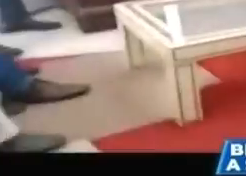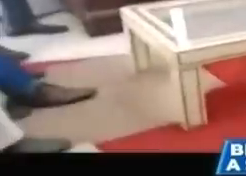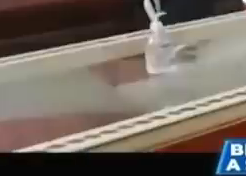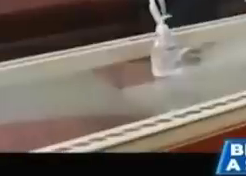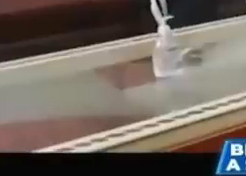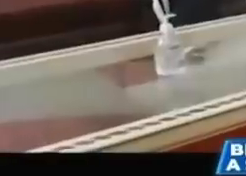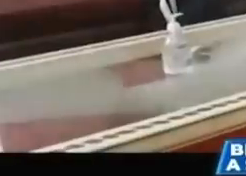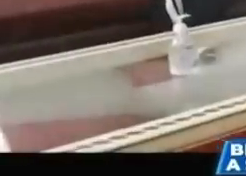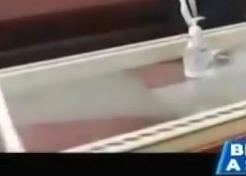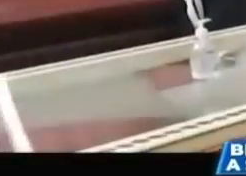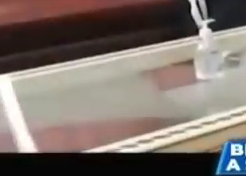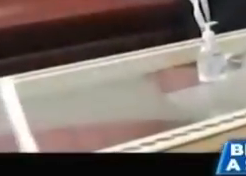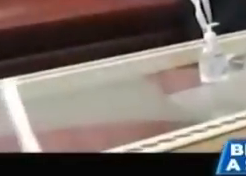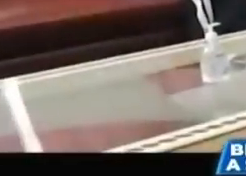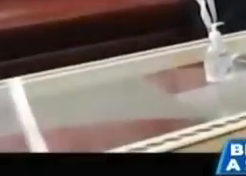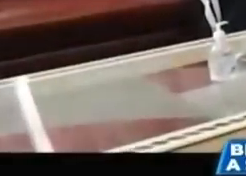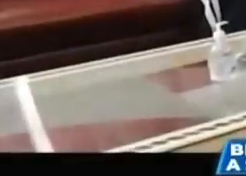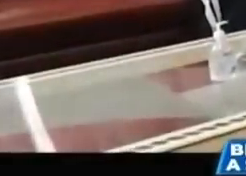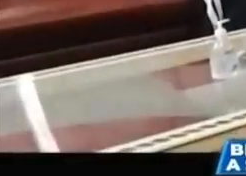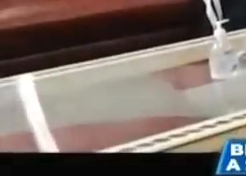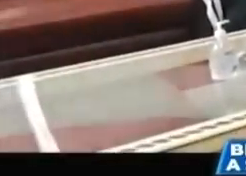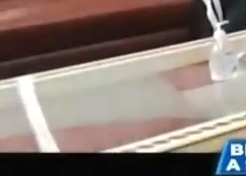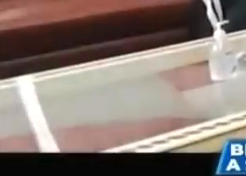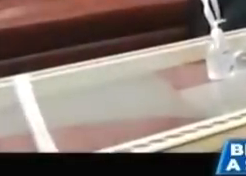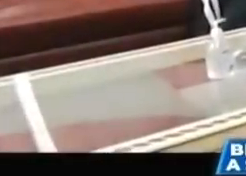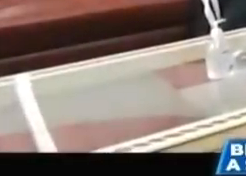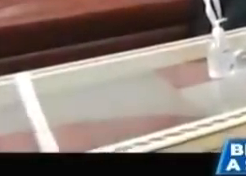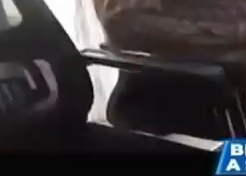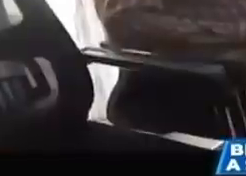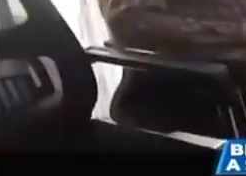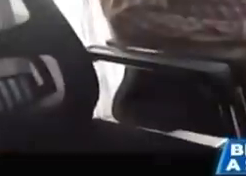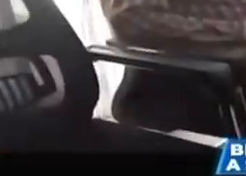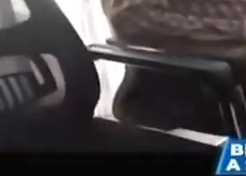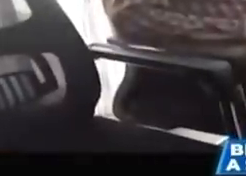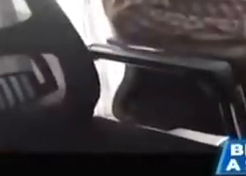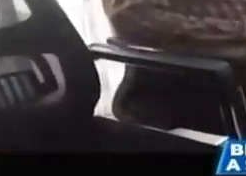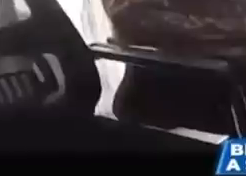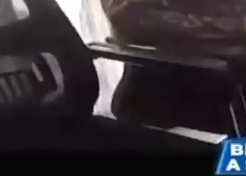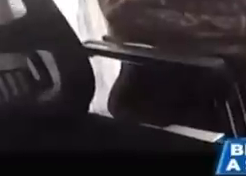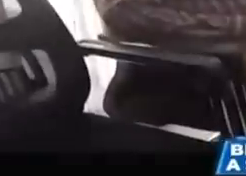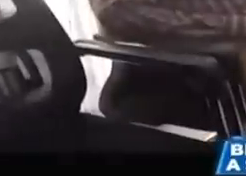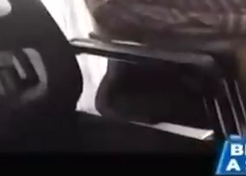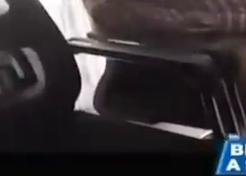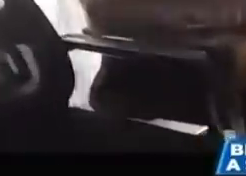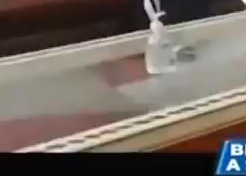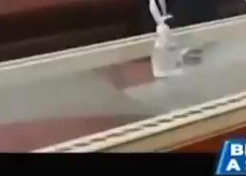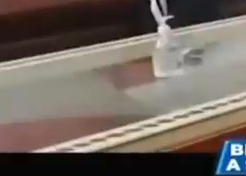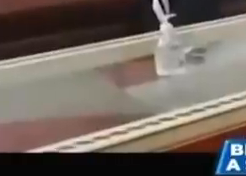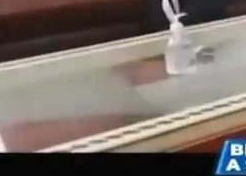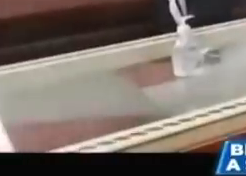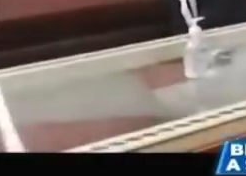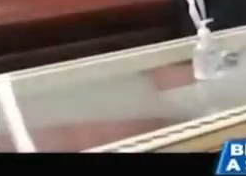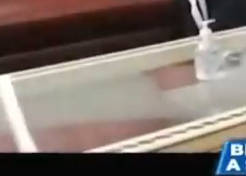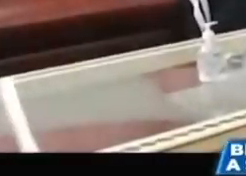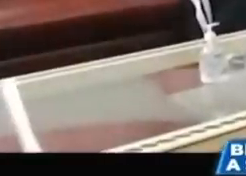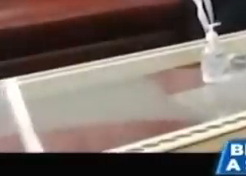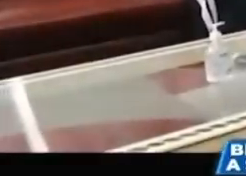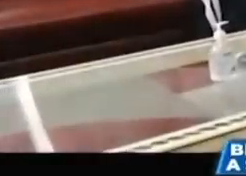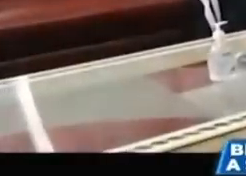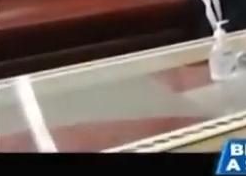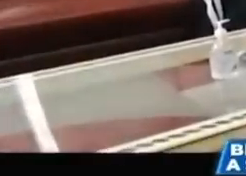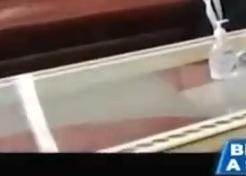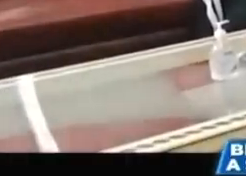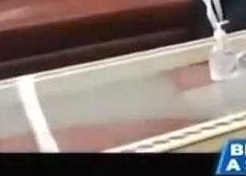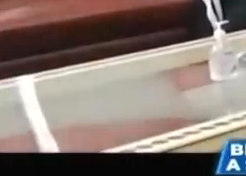le territoire de Masisi-Asake, mis à sac par le M23 Antoine Kipoulou, s'est rendu sur place pour s'en rendre compte.